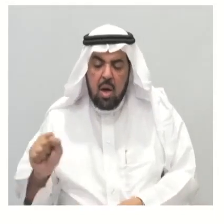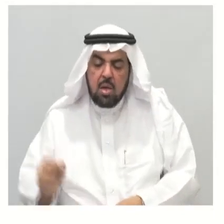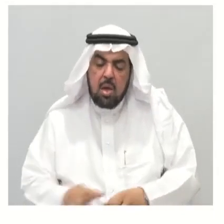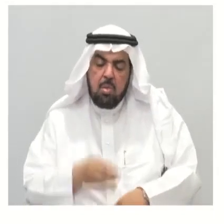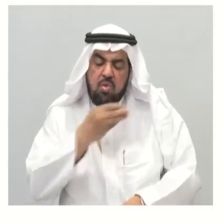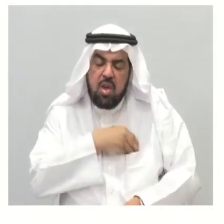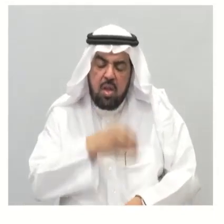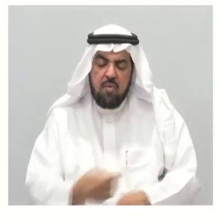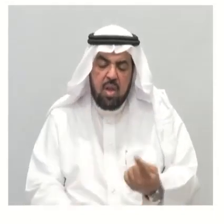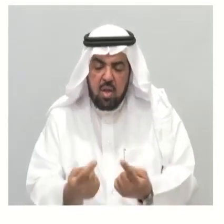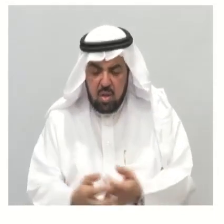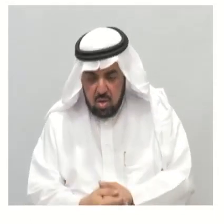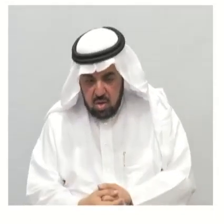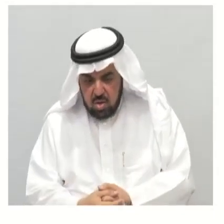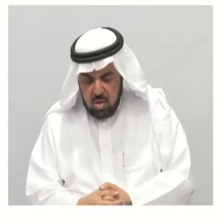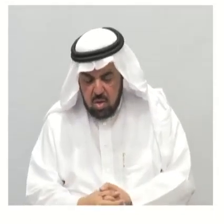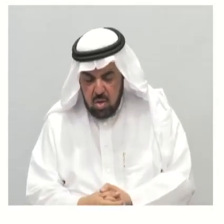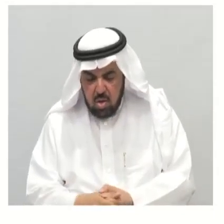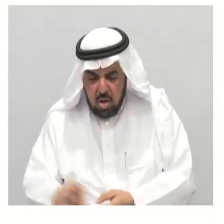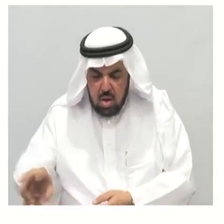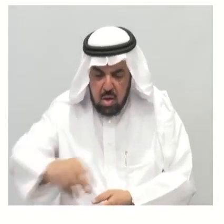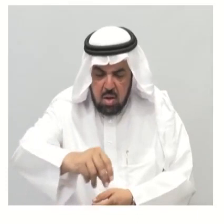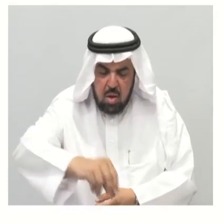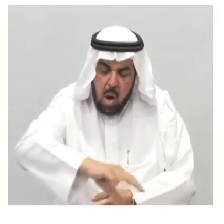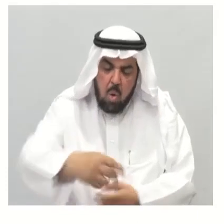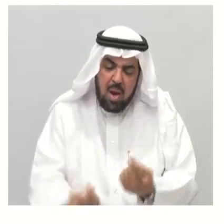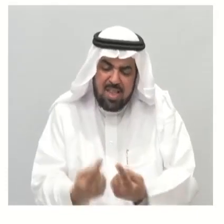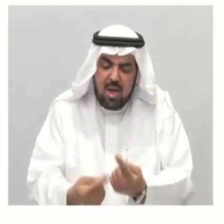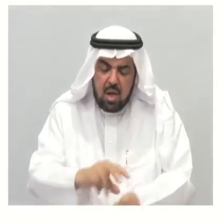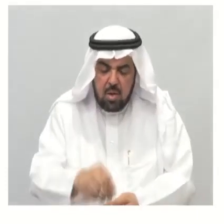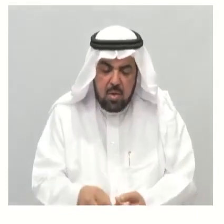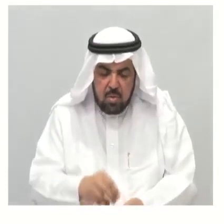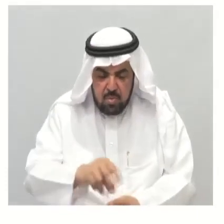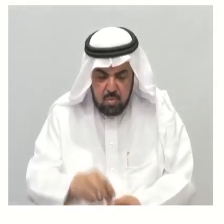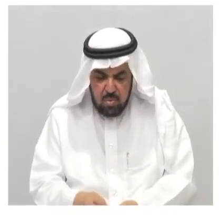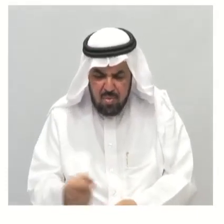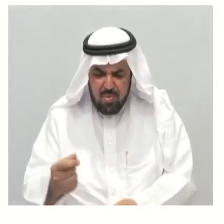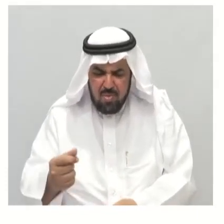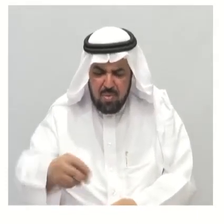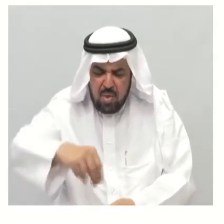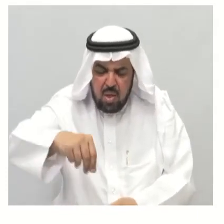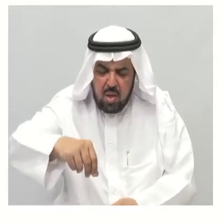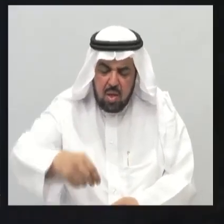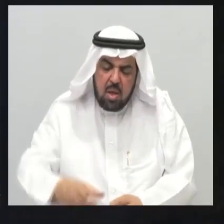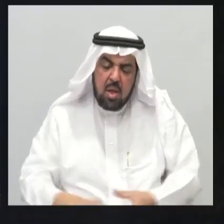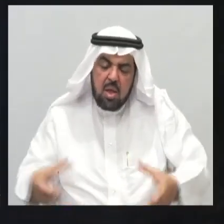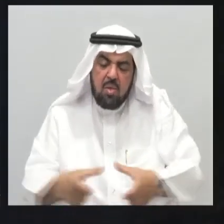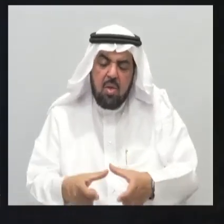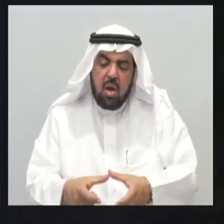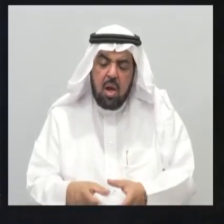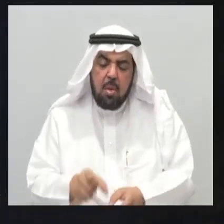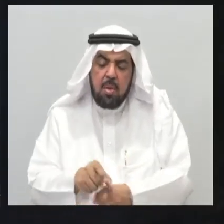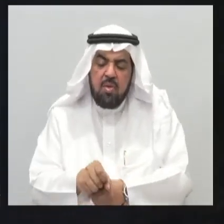عند نثر رماد الخشب حول النباتات. ماذا يفعل هذا الرماد؟ إنه يحميها من